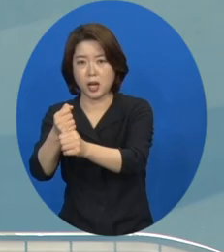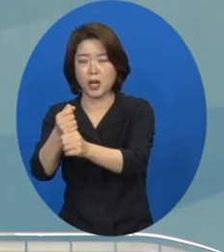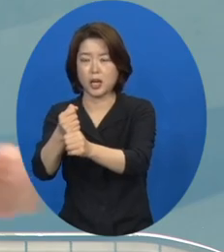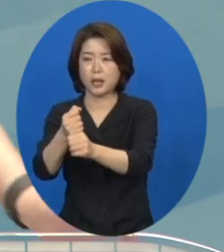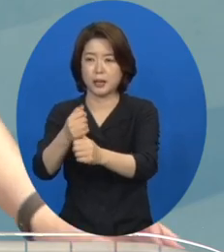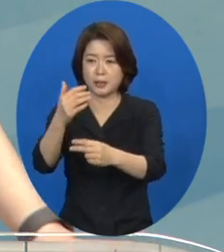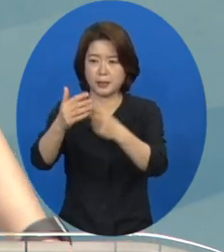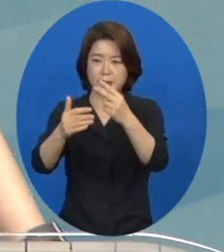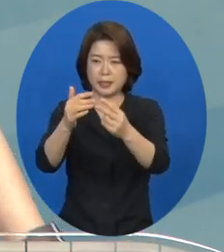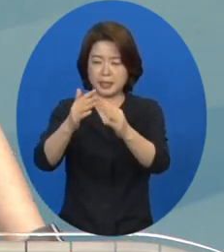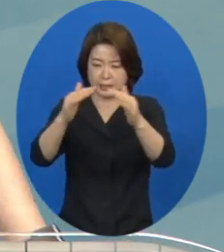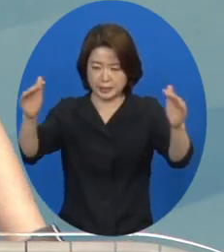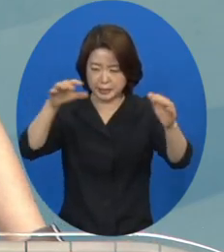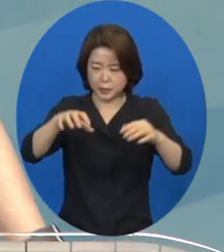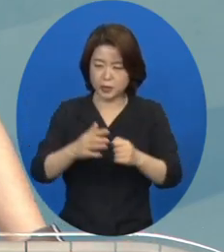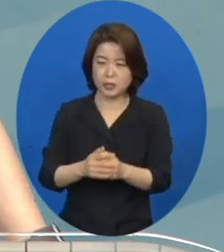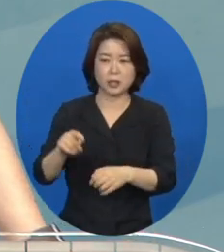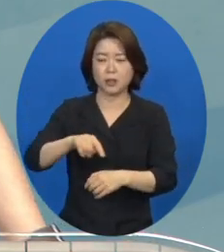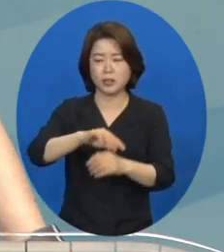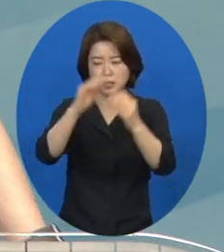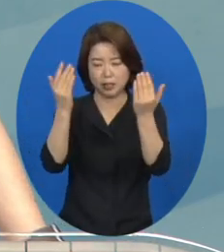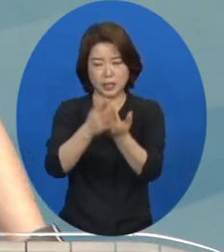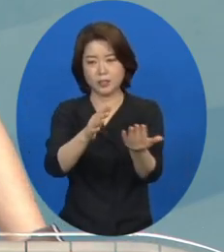블레셋 사람들과 함께 죽지요.